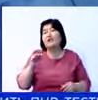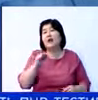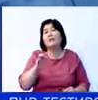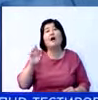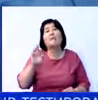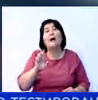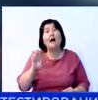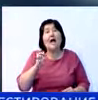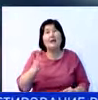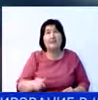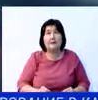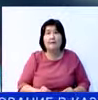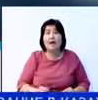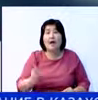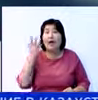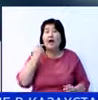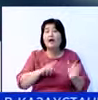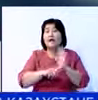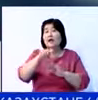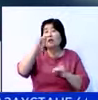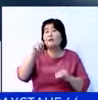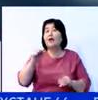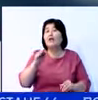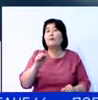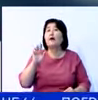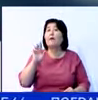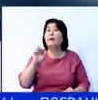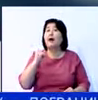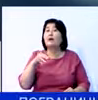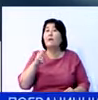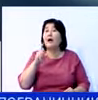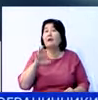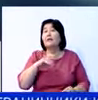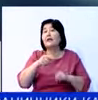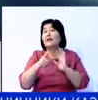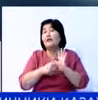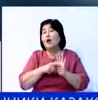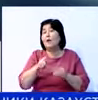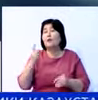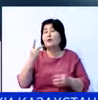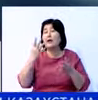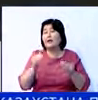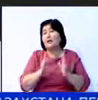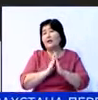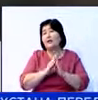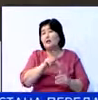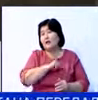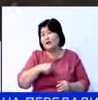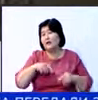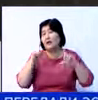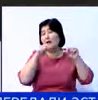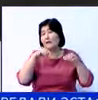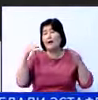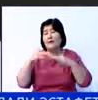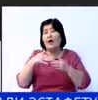баймах а na'vi когда началась война жека беку баймуханова было 17 он с первых дней просился добровольцем на фронт